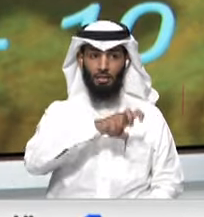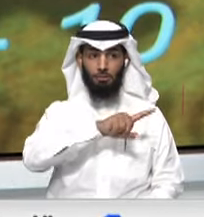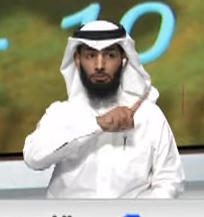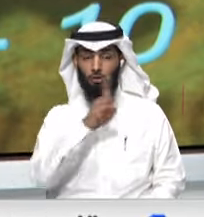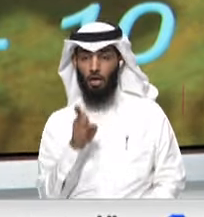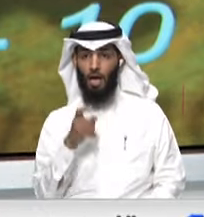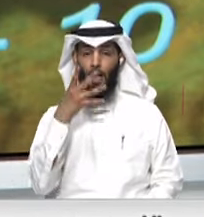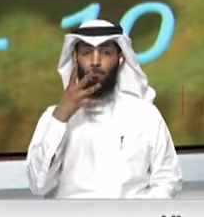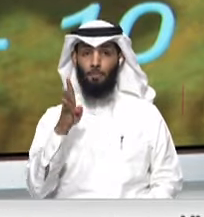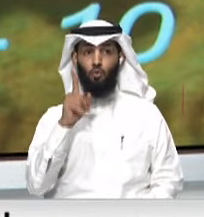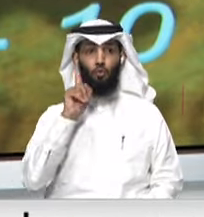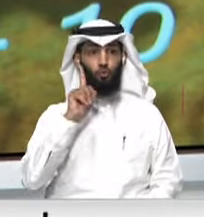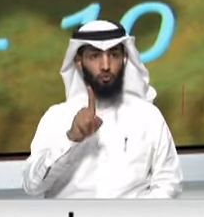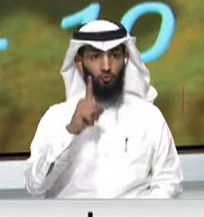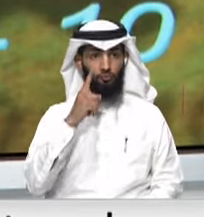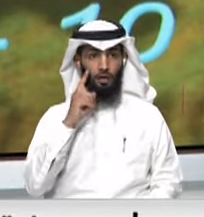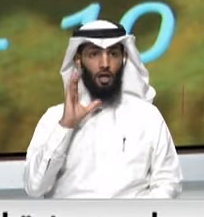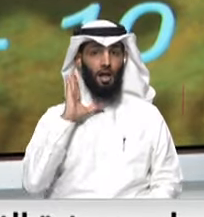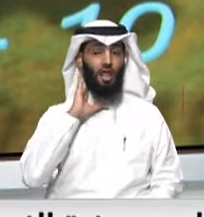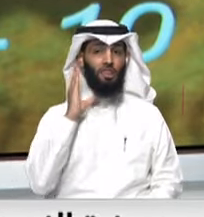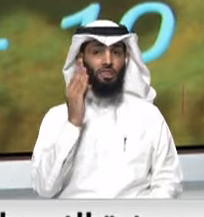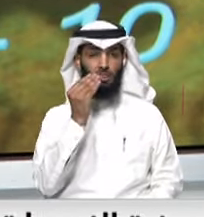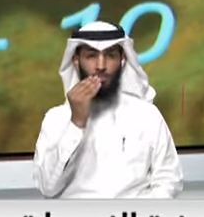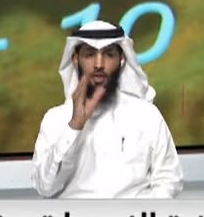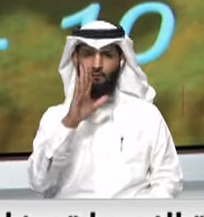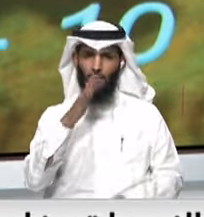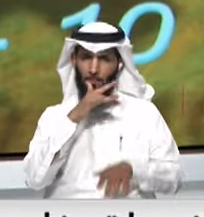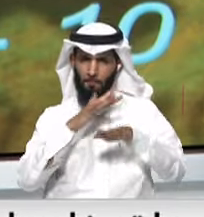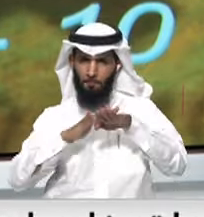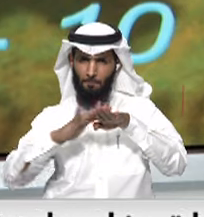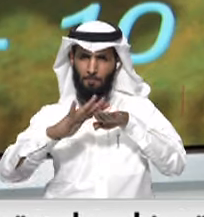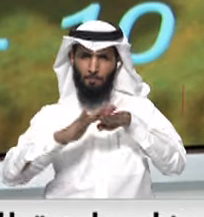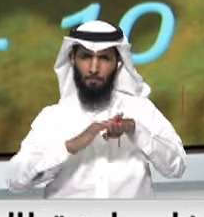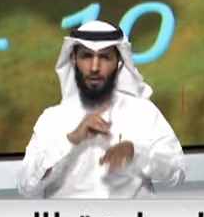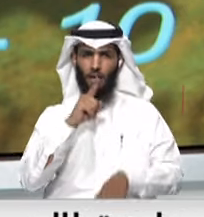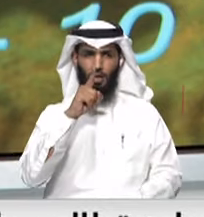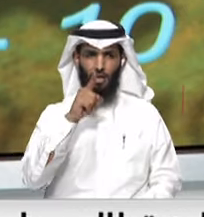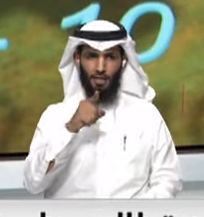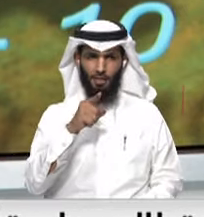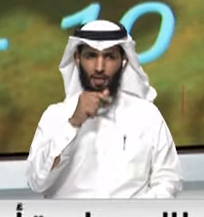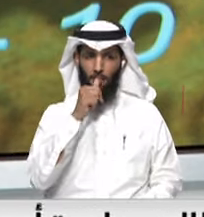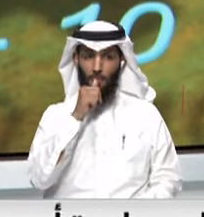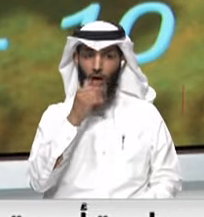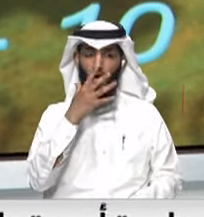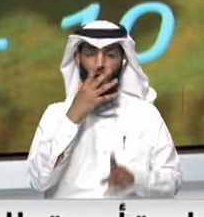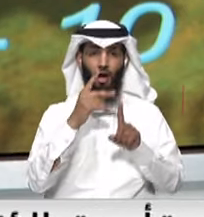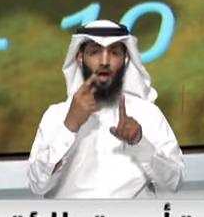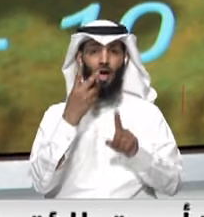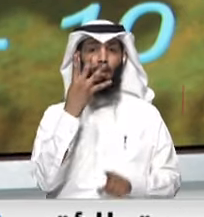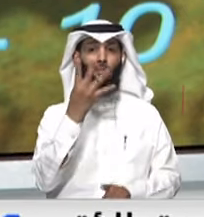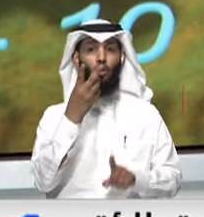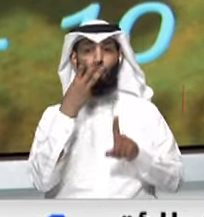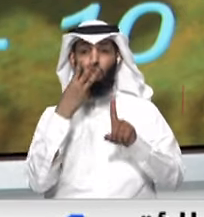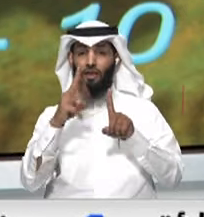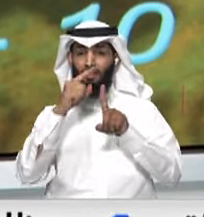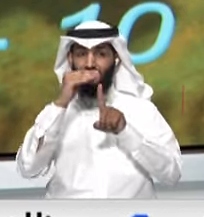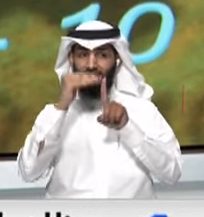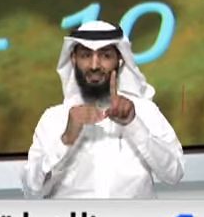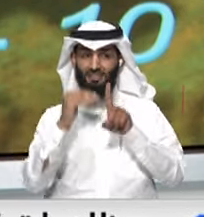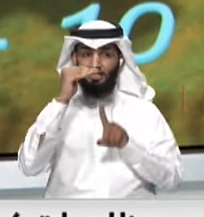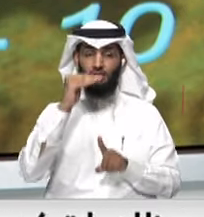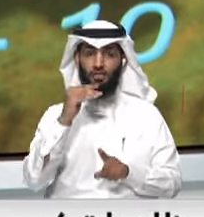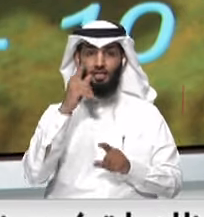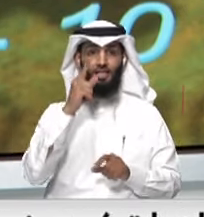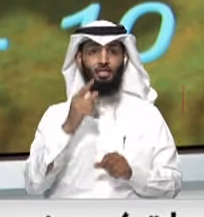حاره ورطبه خاصه على المناطق الساحليه درجه الحراره الصغرى 34 درجه مئويه في مدينه الكويت العبدلي 28